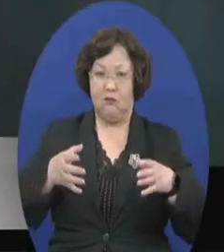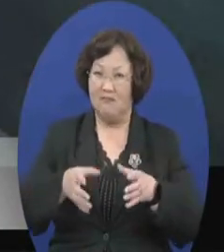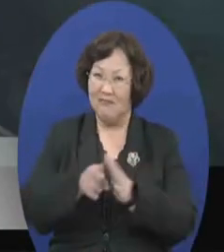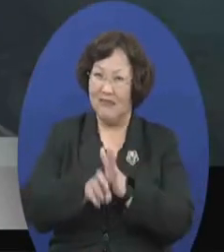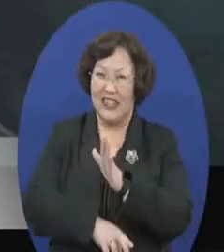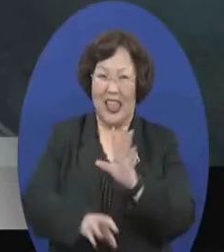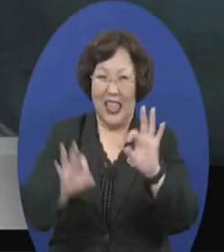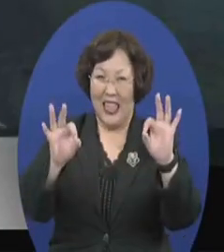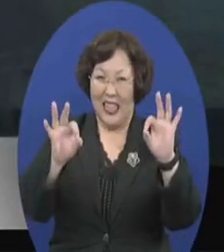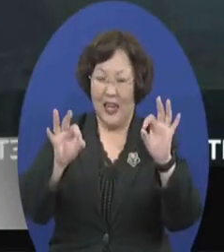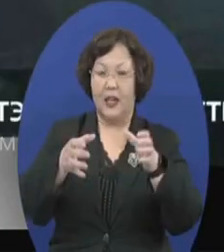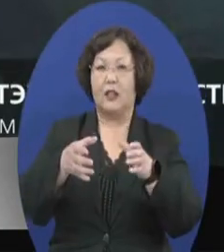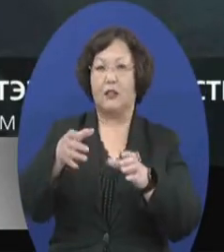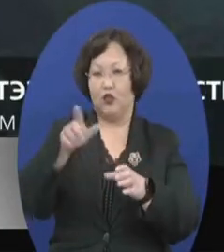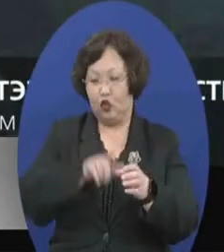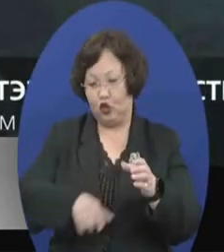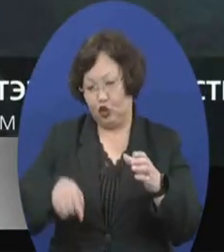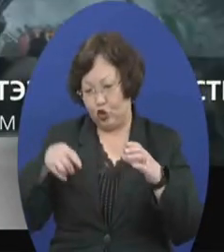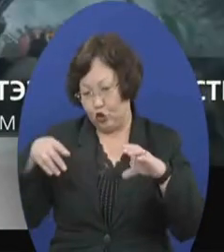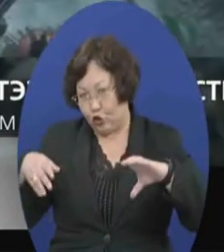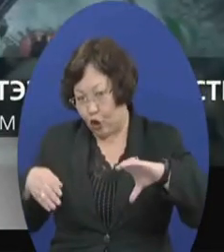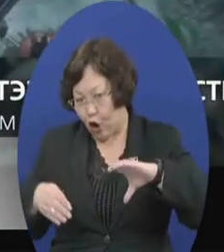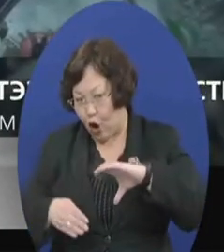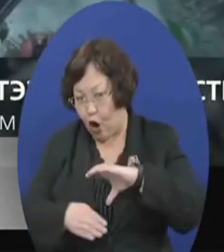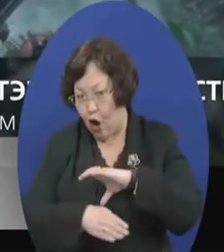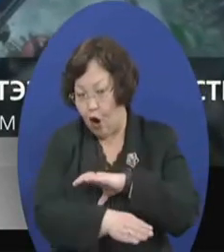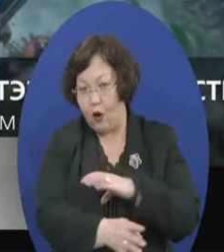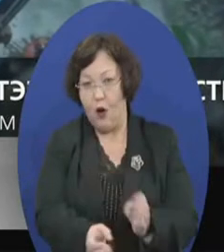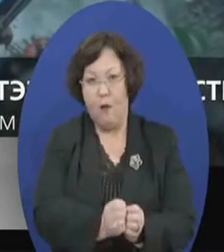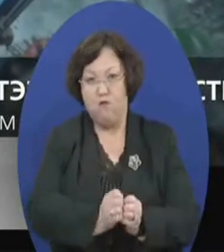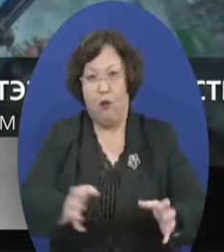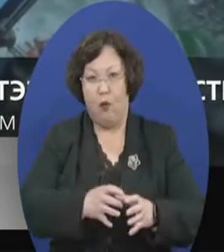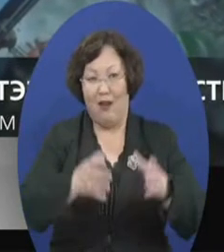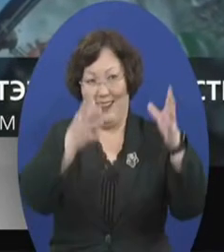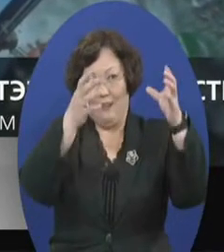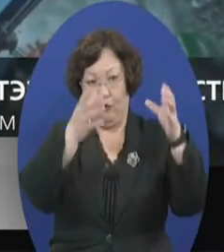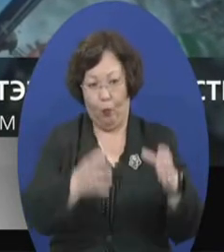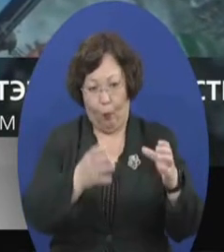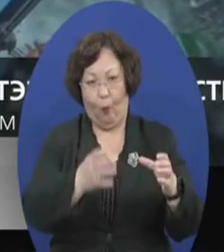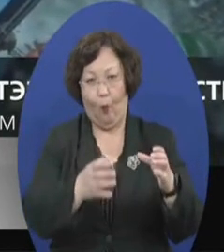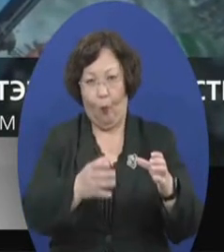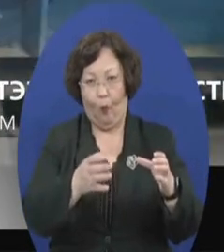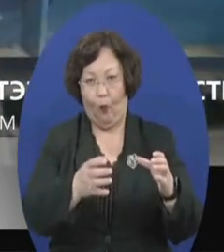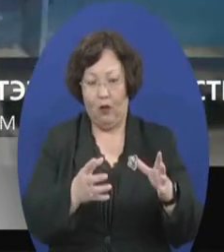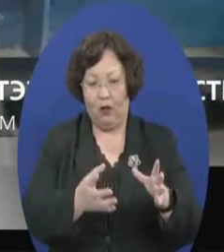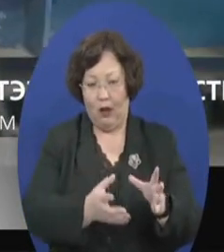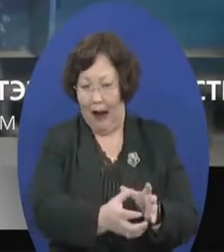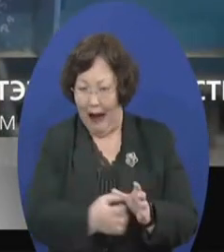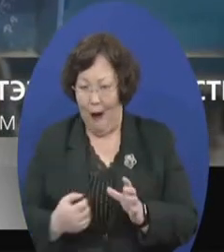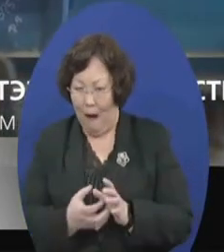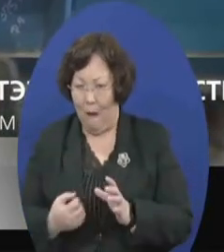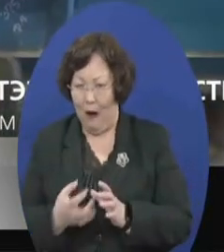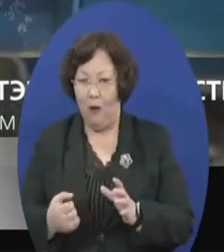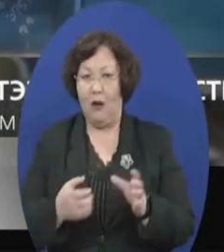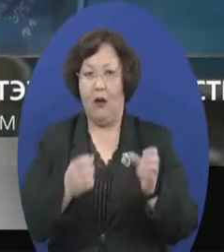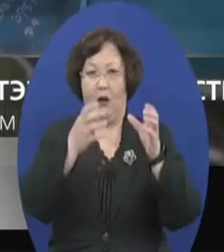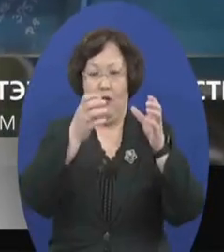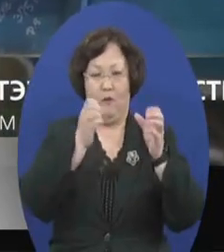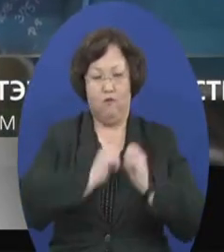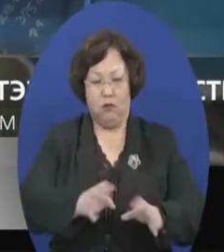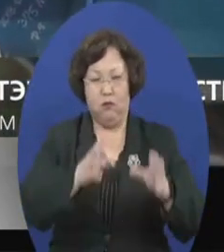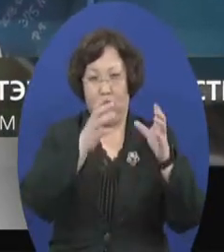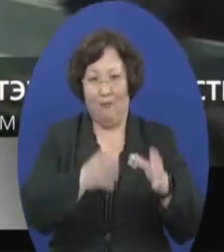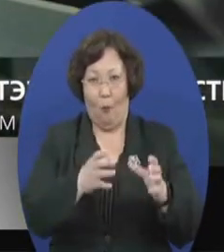боломжгүй учраас газар доороос нь олборлж байгаа ийм онцлогтой гэдгийг тайлбарлаж байгаа юм а. За ийхүү гүний уурхай ашиглалтанд